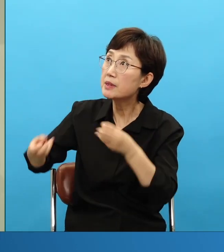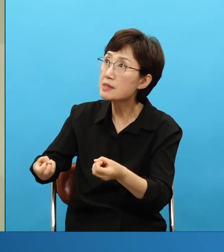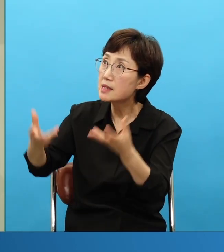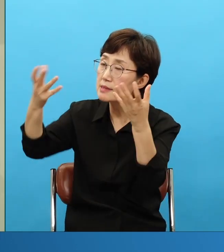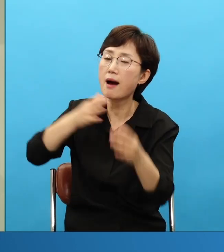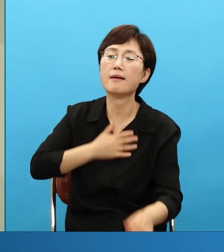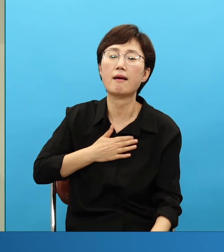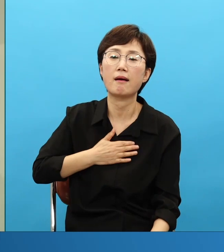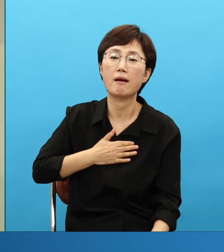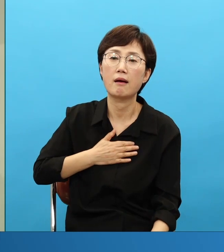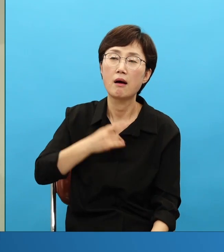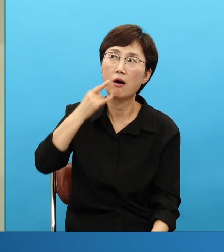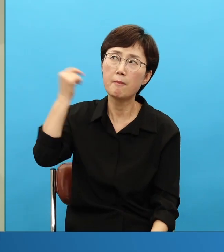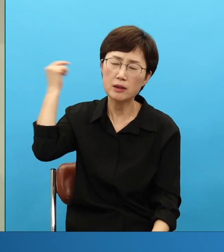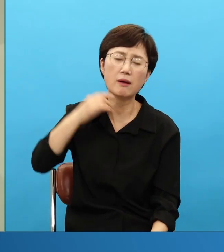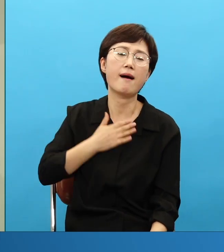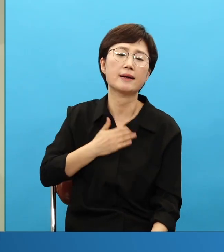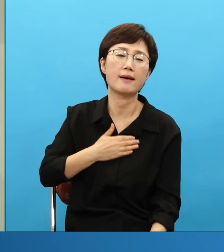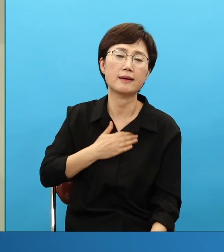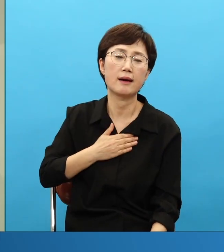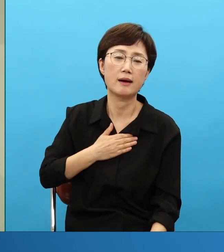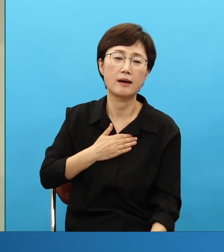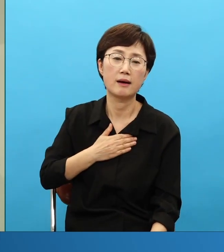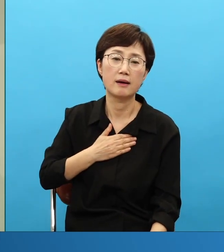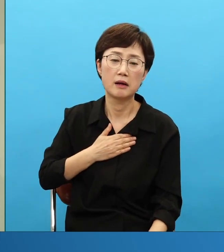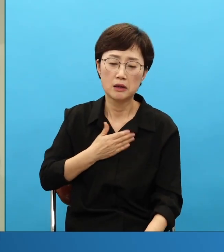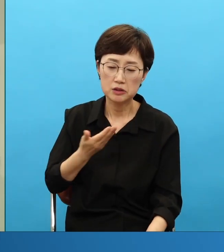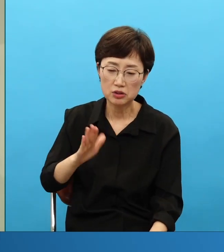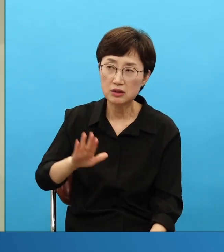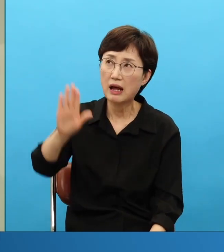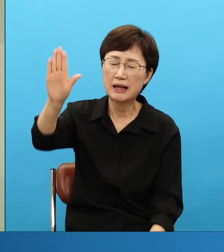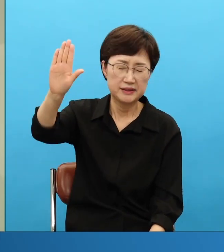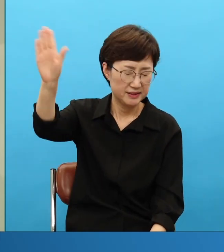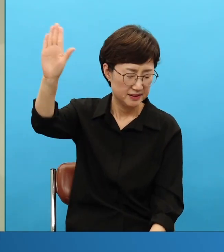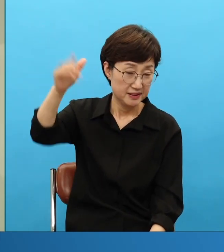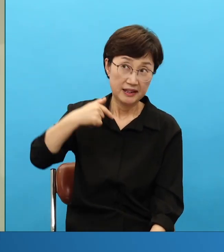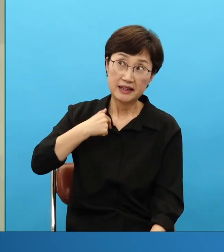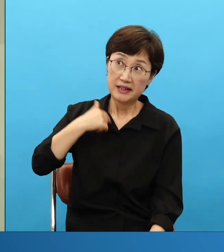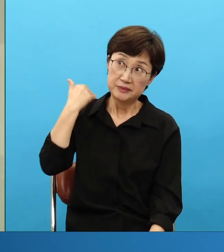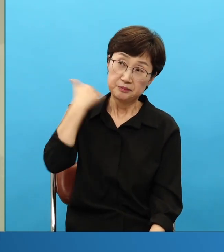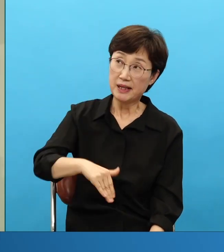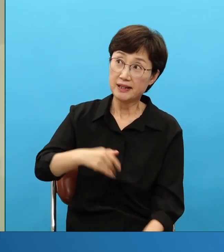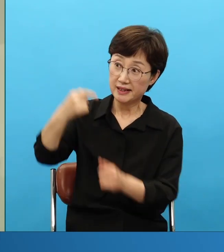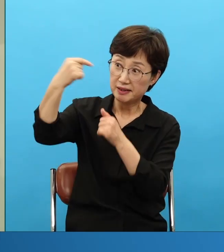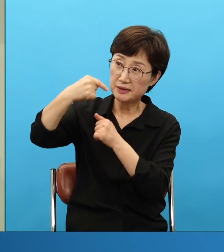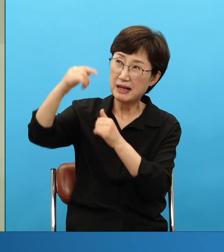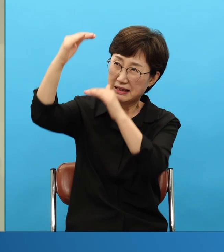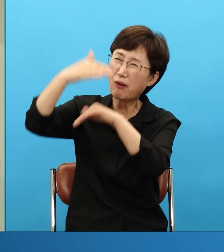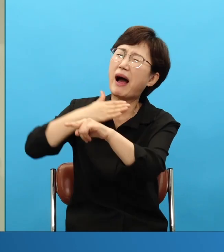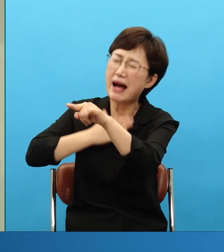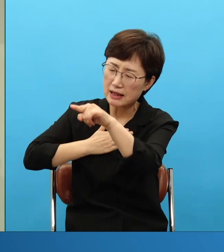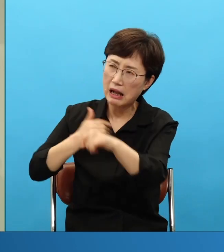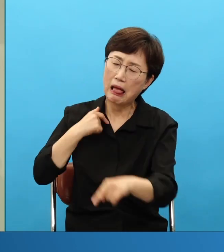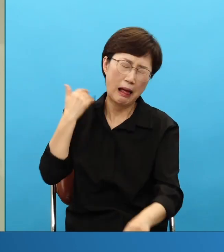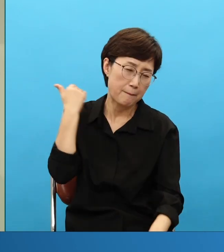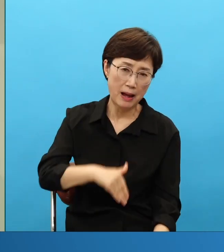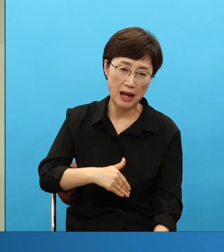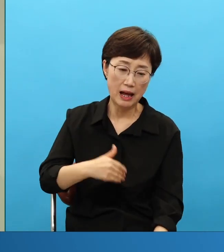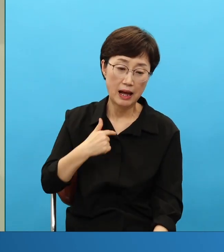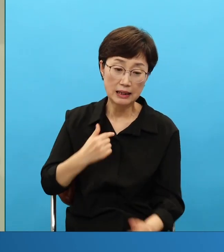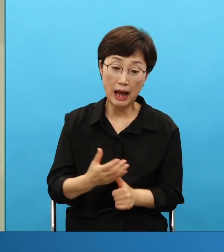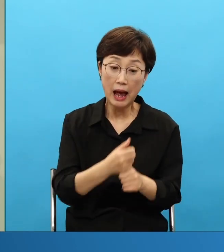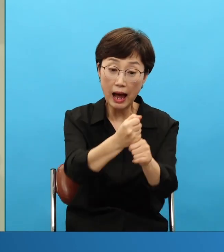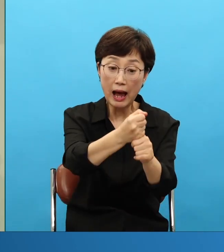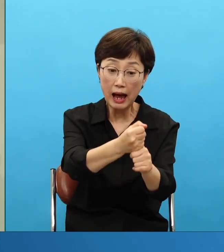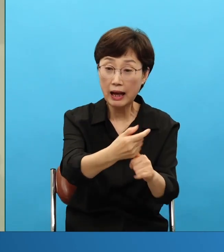저는 못 갑니다. 그랬어요. But he said, but I can't go. 지금 내가 잡아 죽이려고 하는데 가면 바로 죽습니다. That if I go back there, I'm a wanted man. They're going to arrest